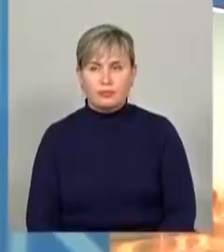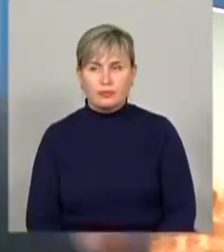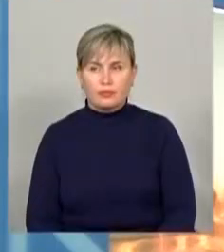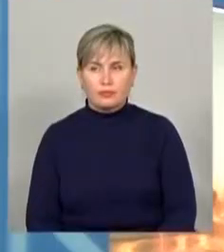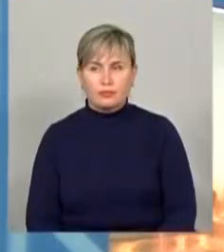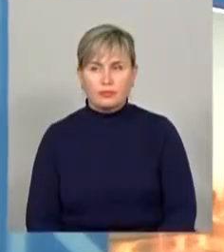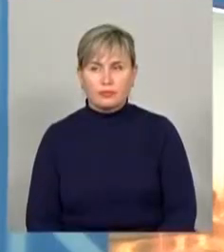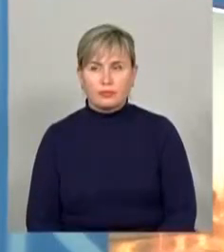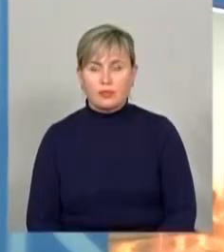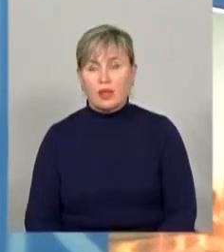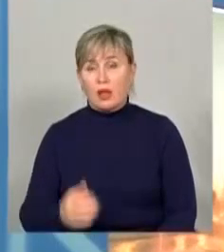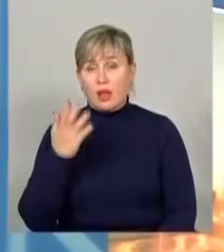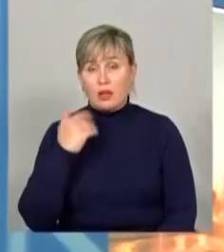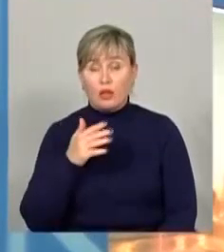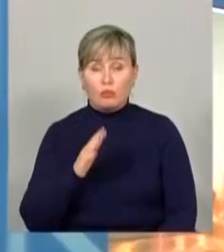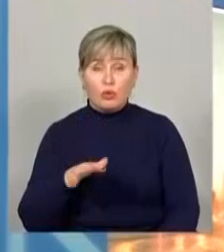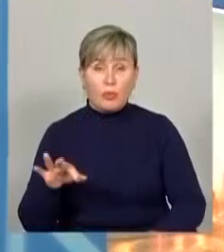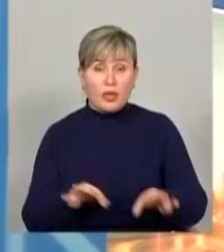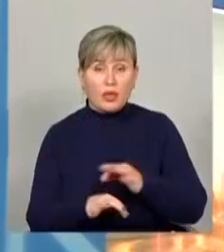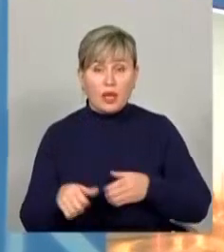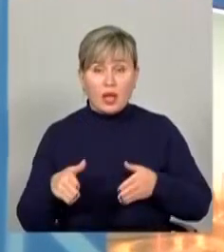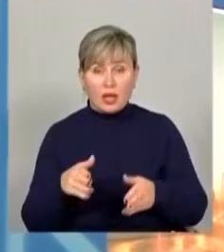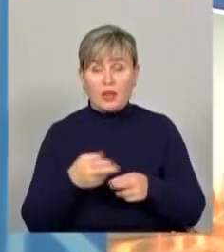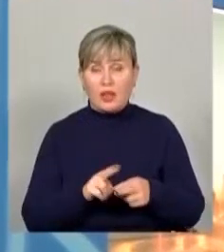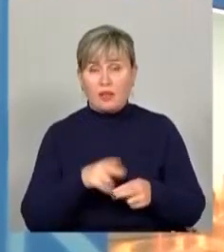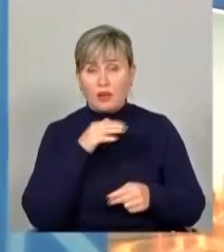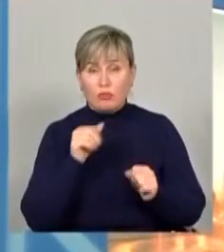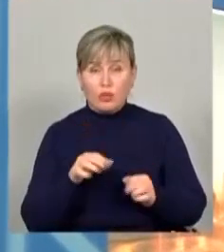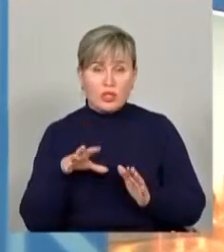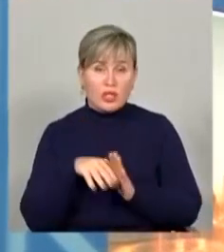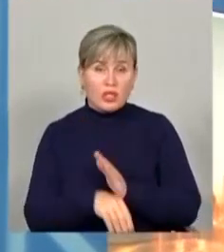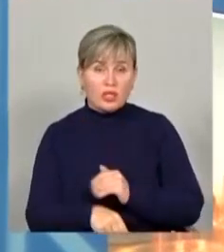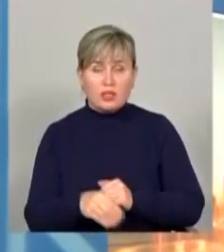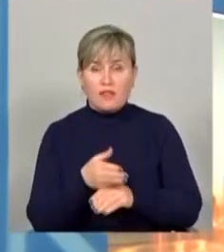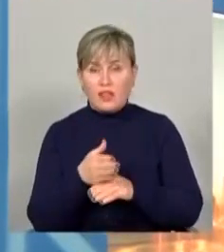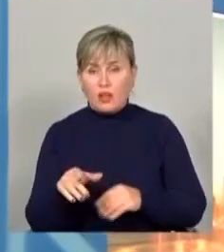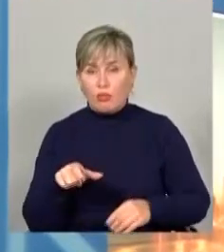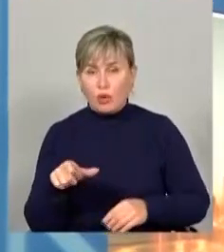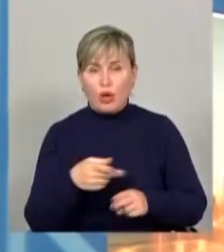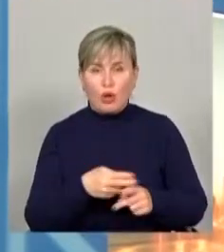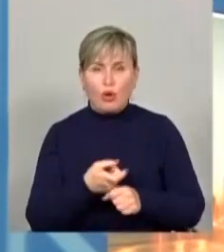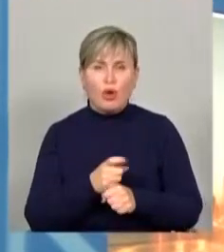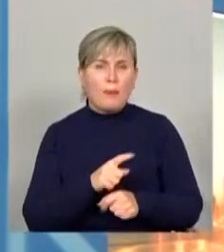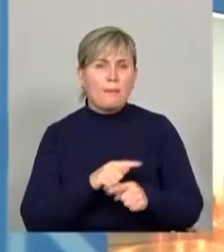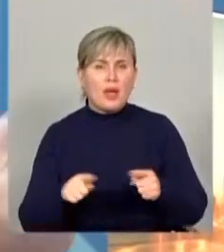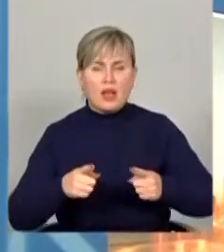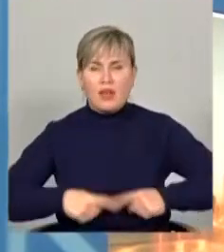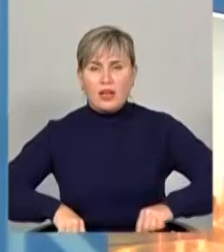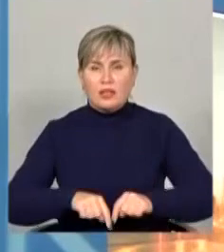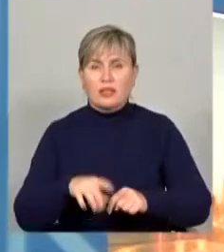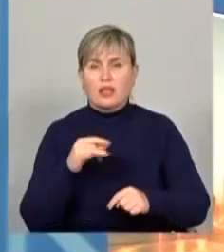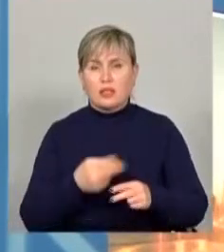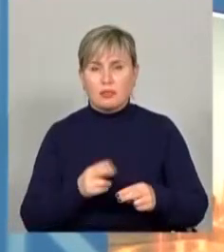Когда будут проектироваться коридоры, можно на этот период заложить туда выделенную полосу, которая очень быстра в организации и при